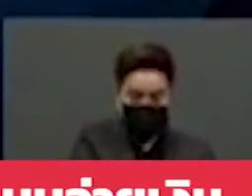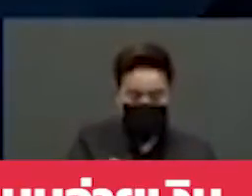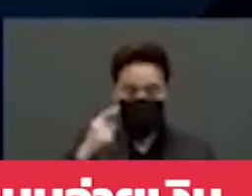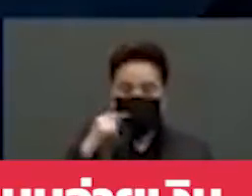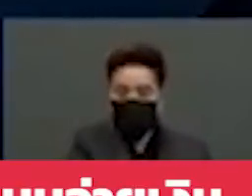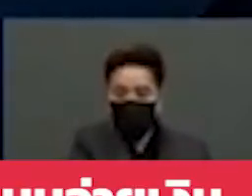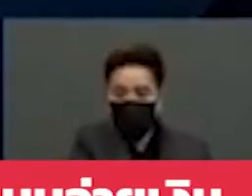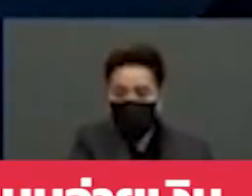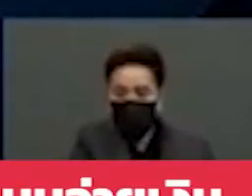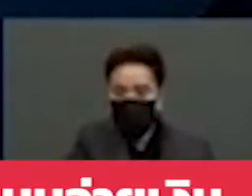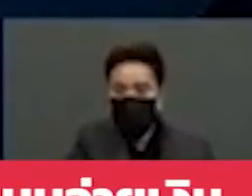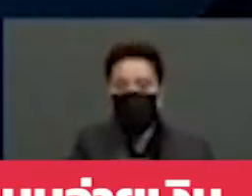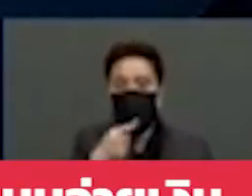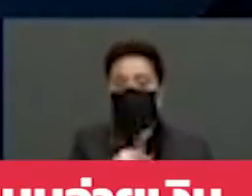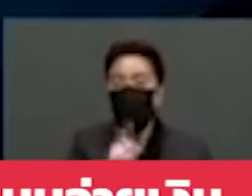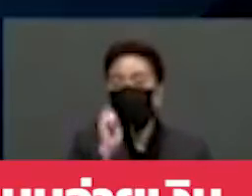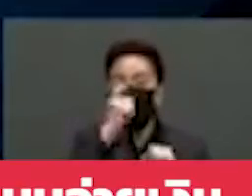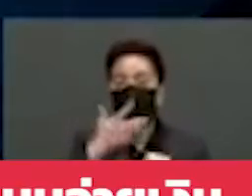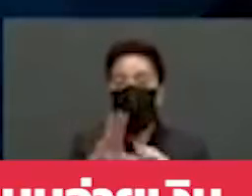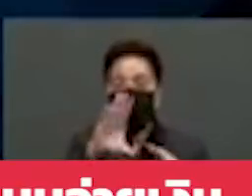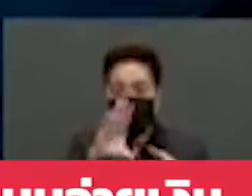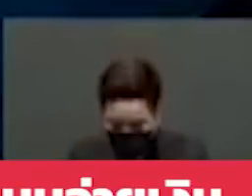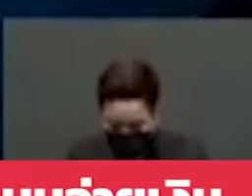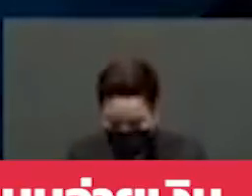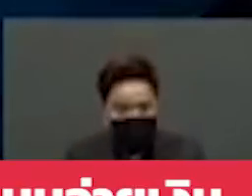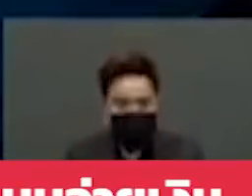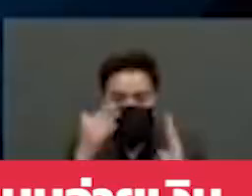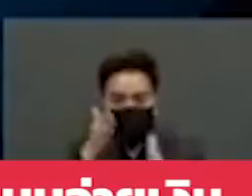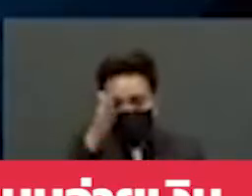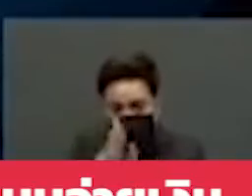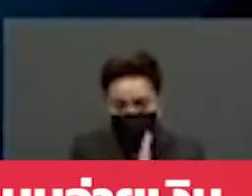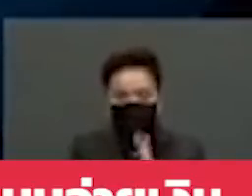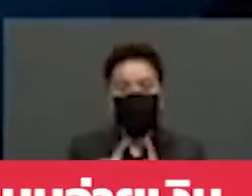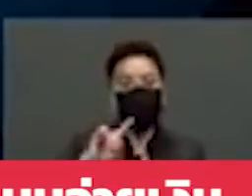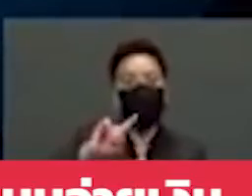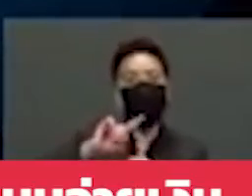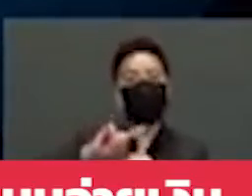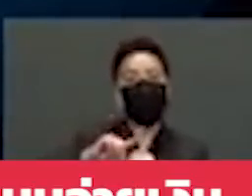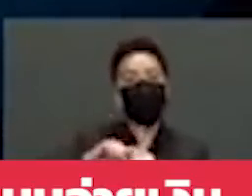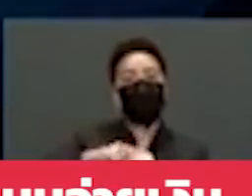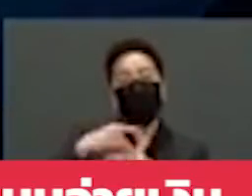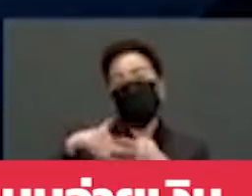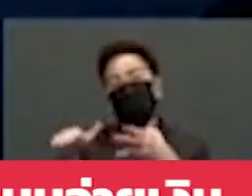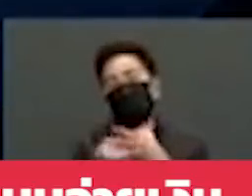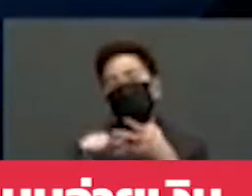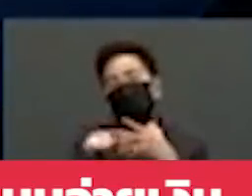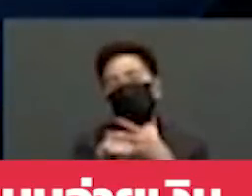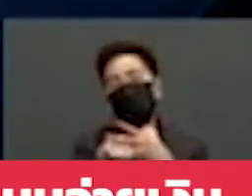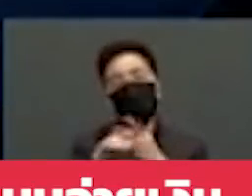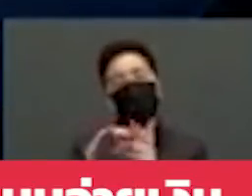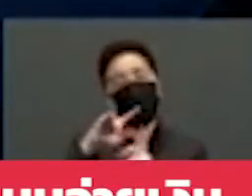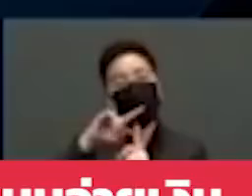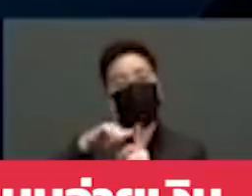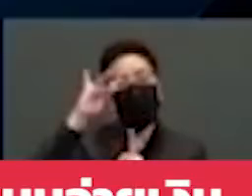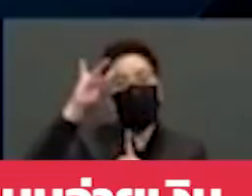ทั้งนี้หลังจากการประสูติการฉีดวัคซีนเพื่อทำให้เกิดการเข้าถือว่าสิ่งเบอร์เร็วภายใน 3สัปดาห์จะได้ลดสิวเข็มที่